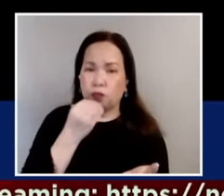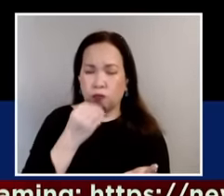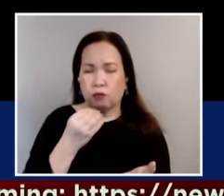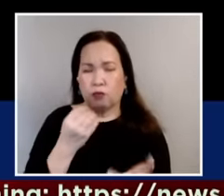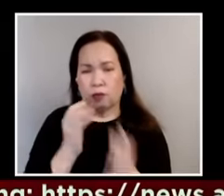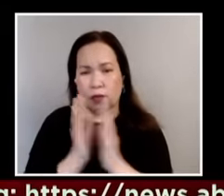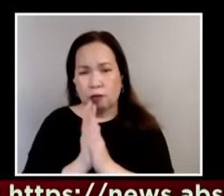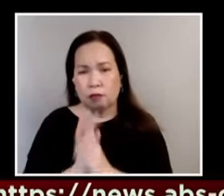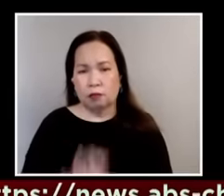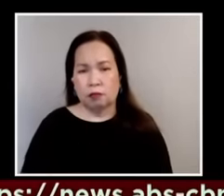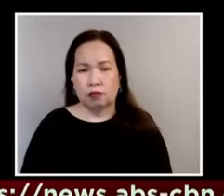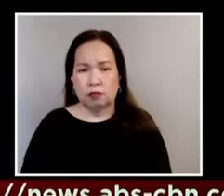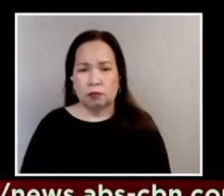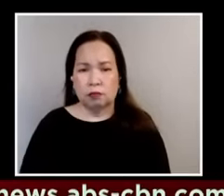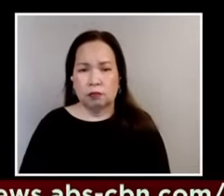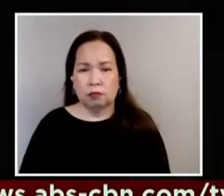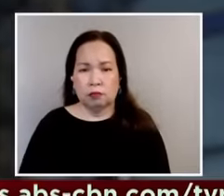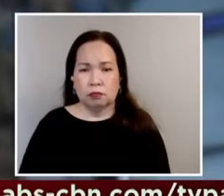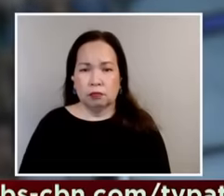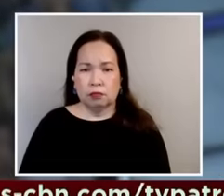have 42 families.